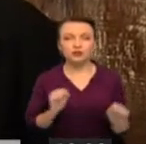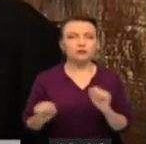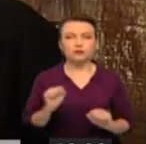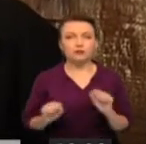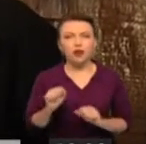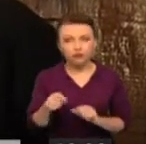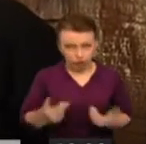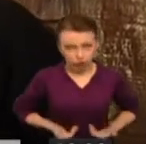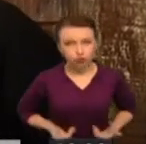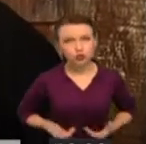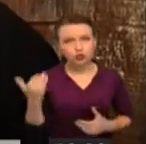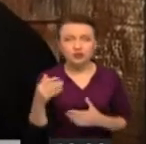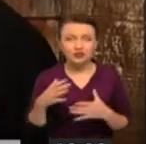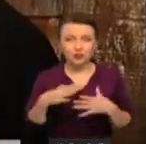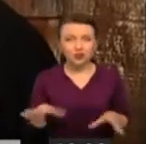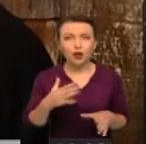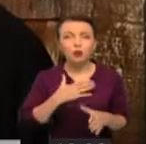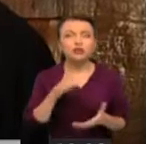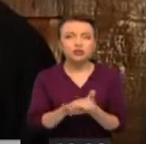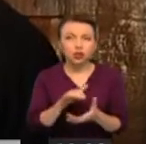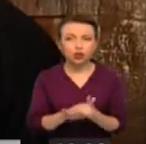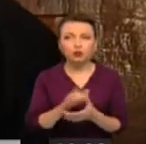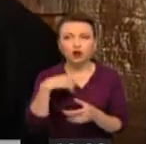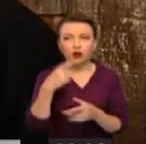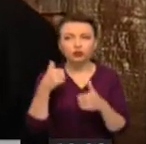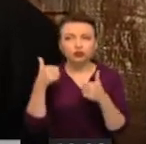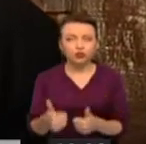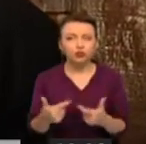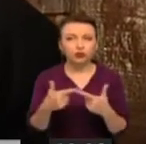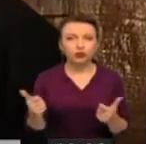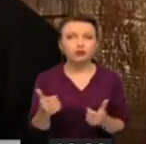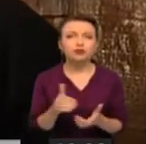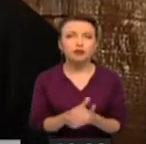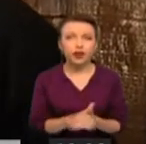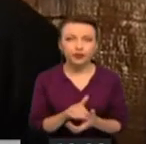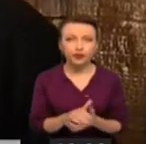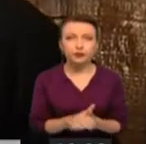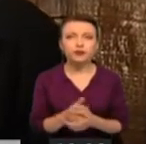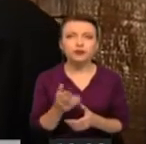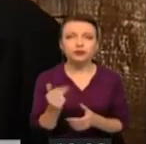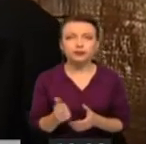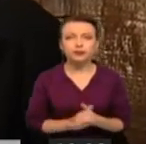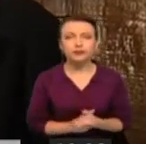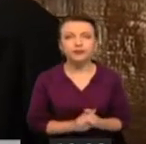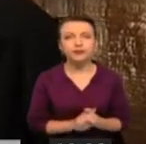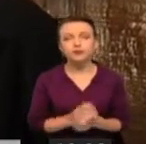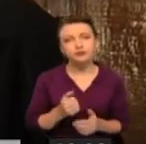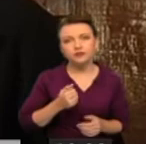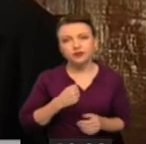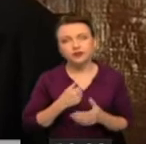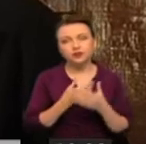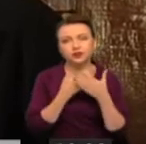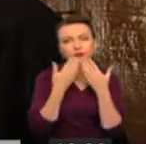раніше проживали? Ні, там проживали знайомі, кажуть, що добрий хостел. Знайомі, так? Угу. Ні, на